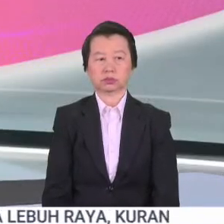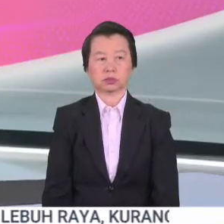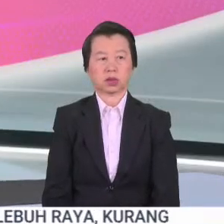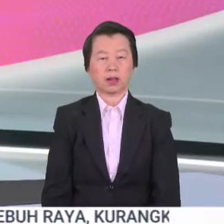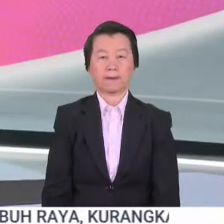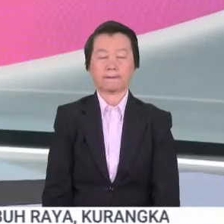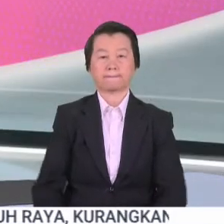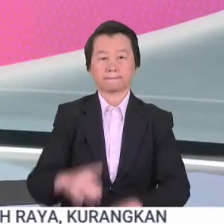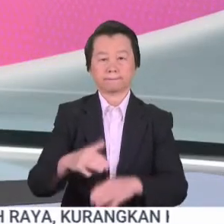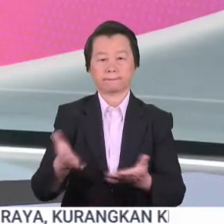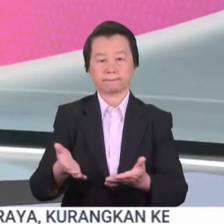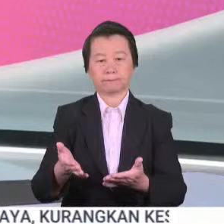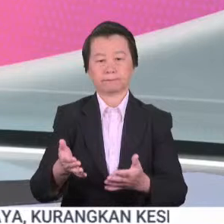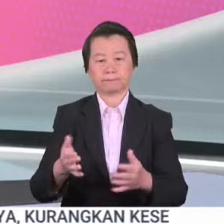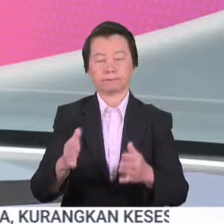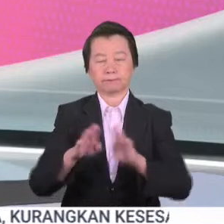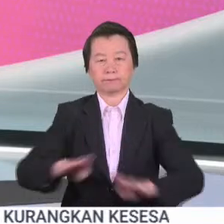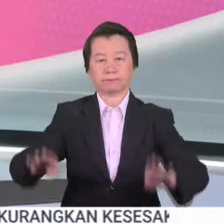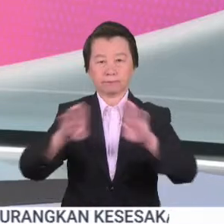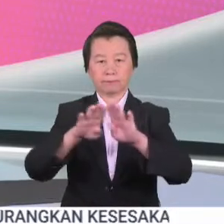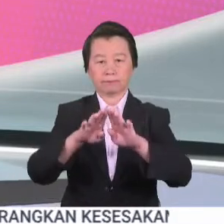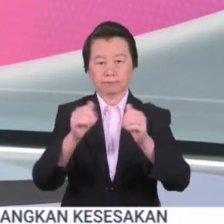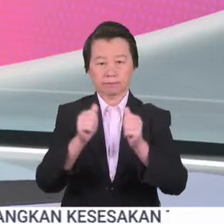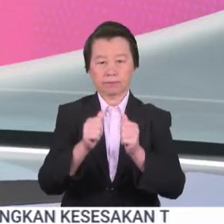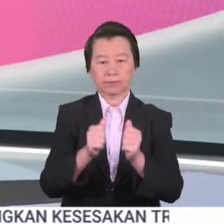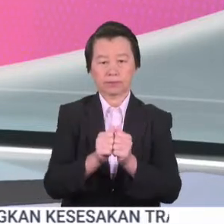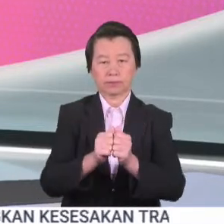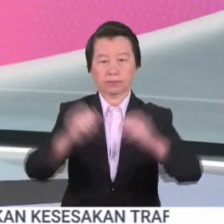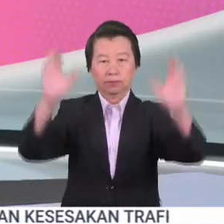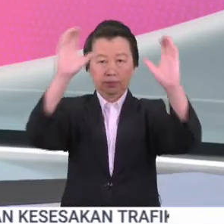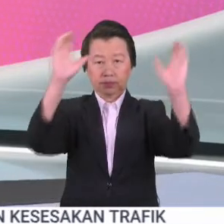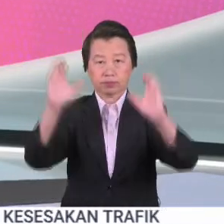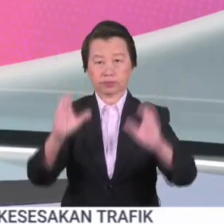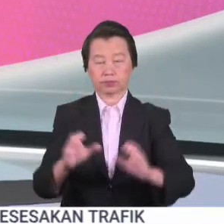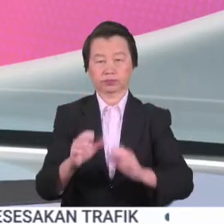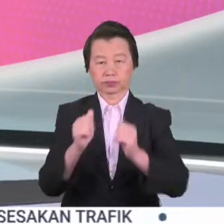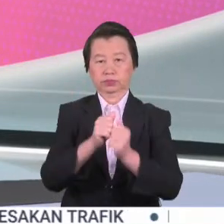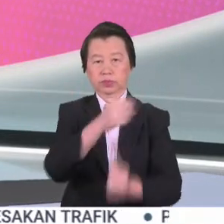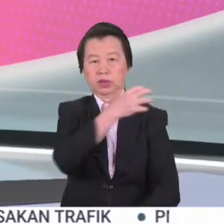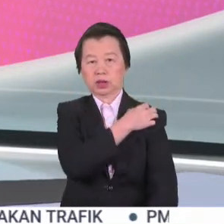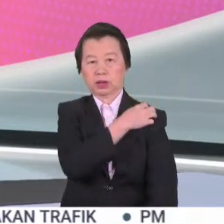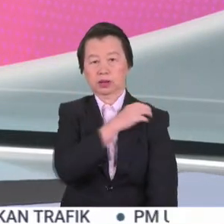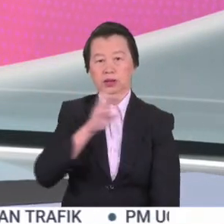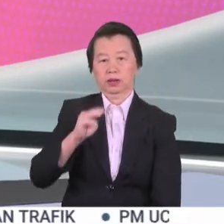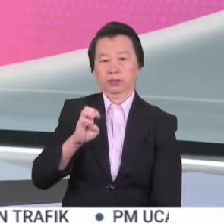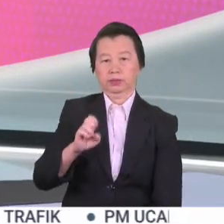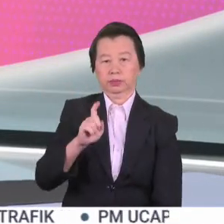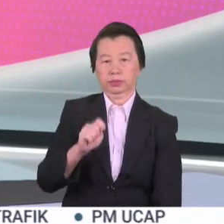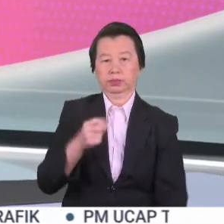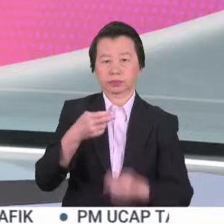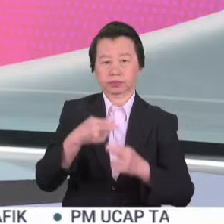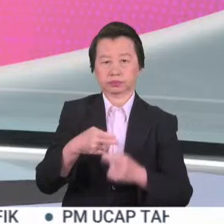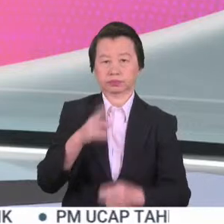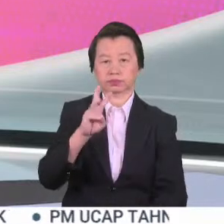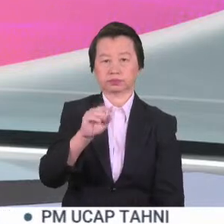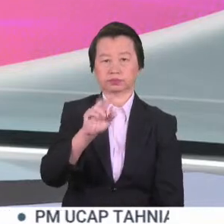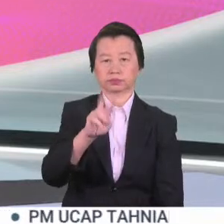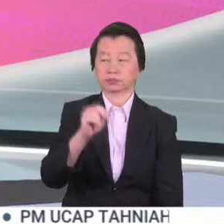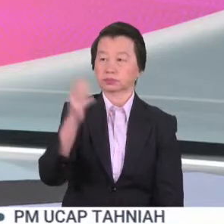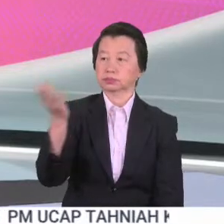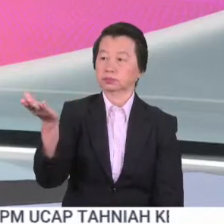Sarawak berita kita teruskan dengan laporan cuaca semasa seluruh negara bersama pegawai m Malaysia Wan Mohamad Hafiz